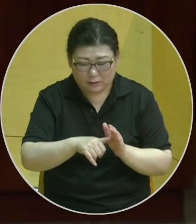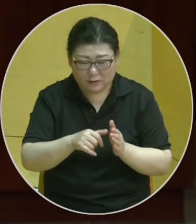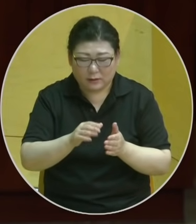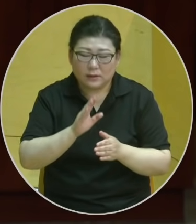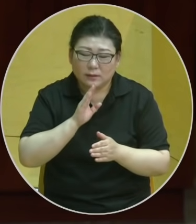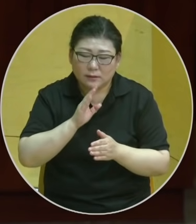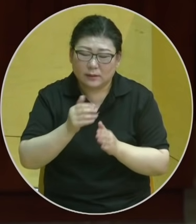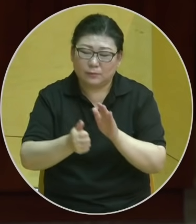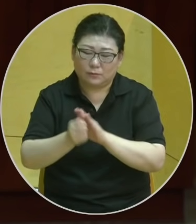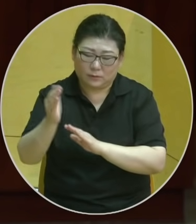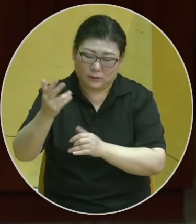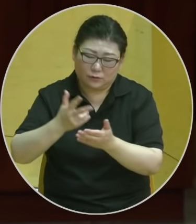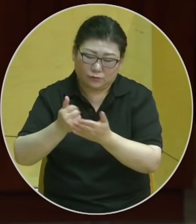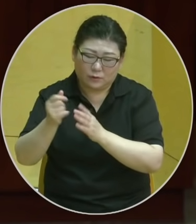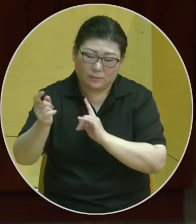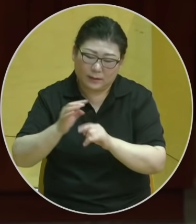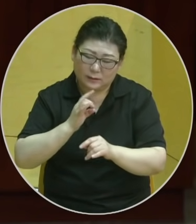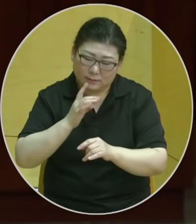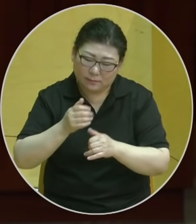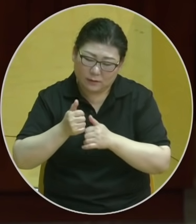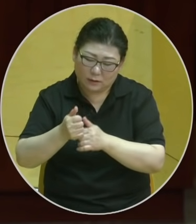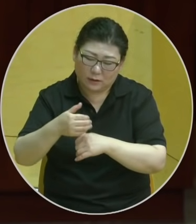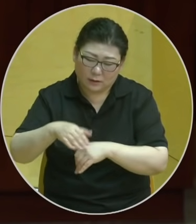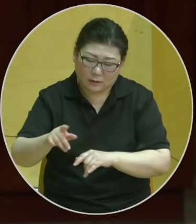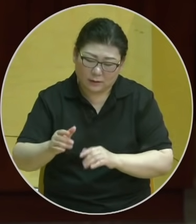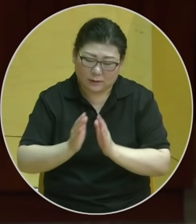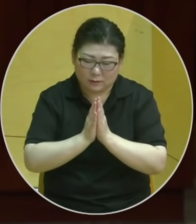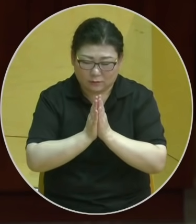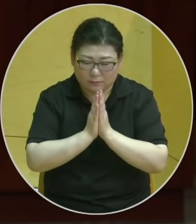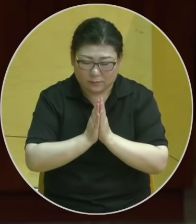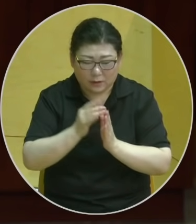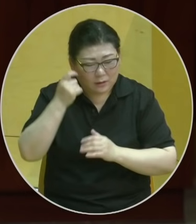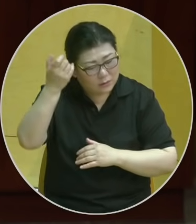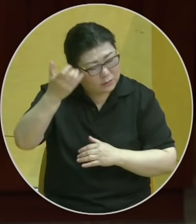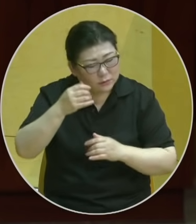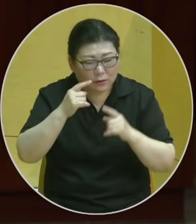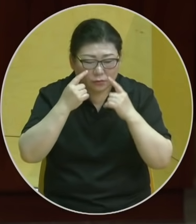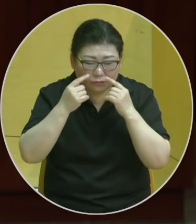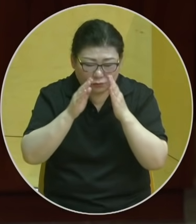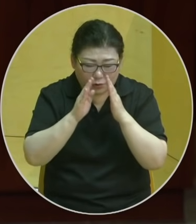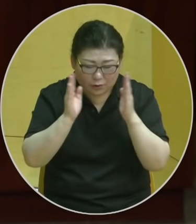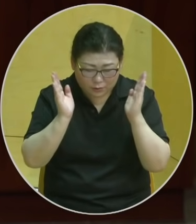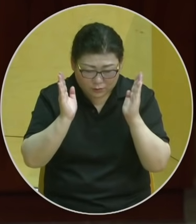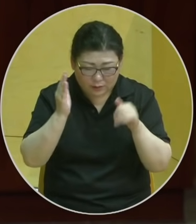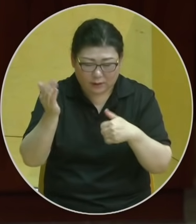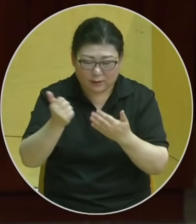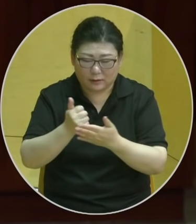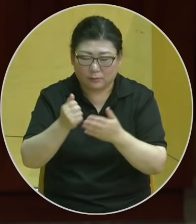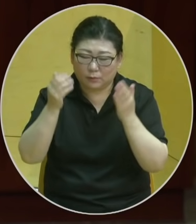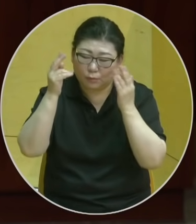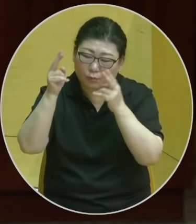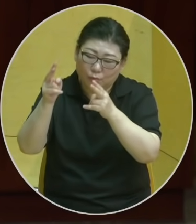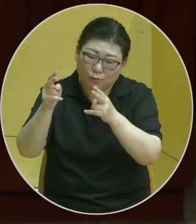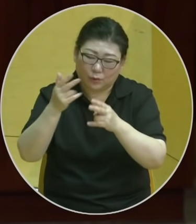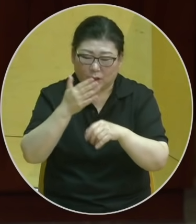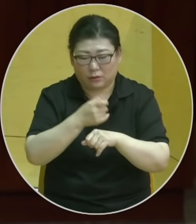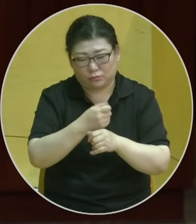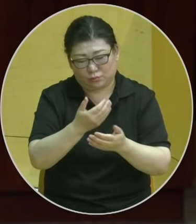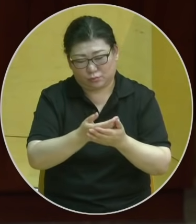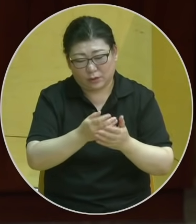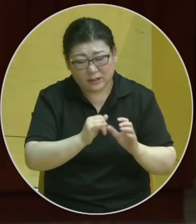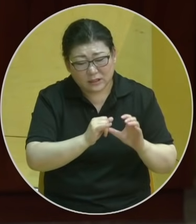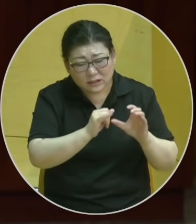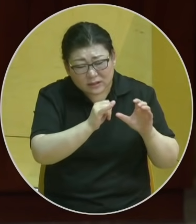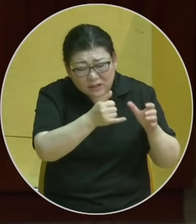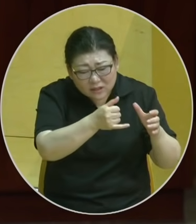살아가기를 기도합니다. 우리의 영적 눈을 열어서 하나님을 보게 하시고 아직도 우리를 붙들고 있는 세상의